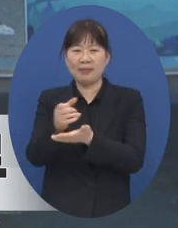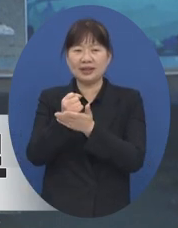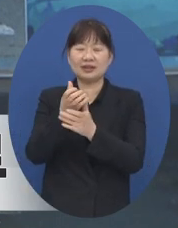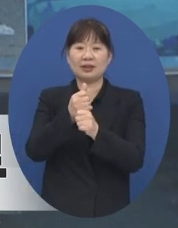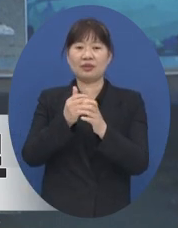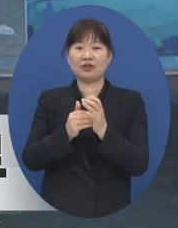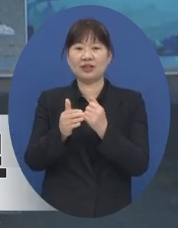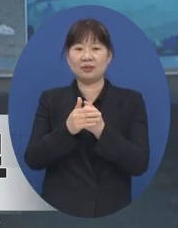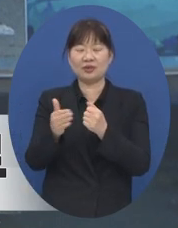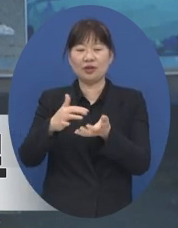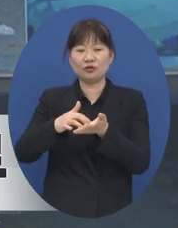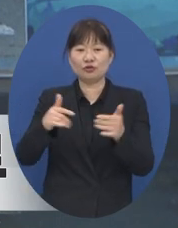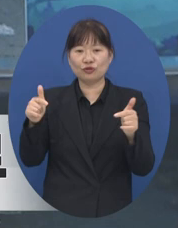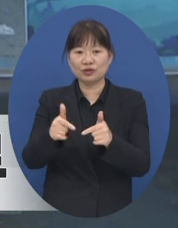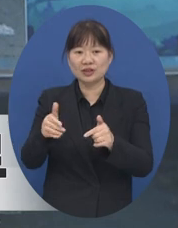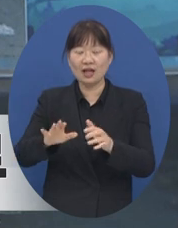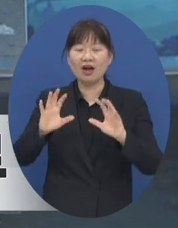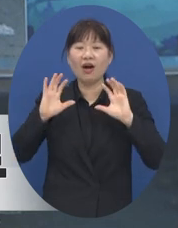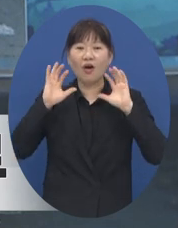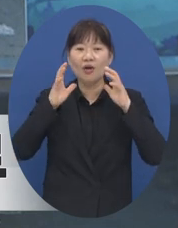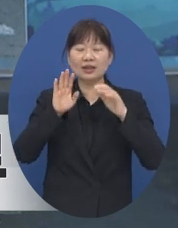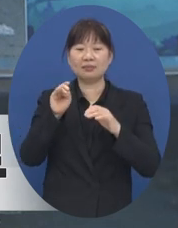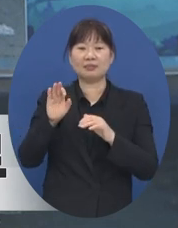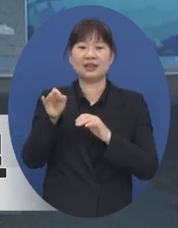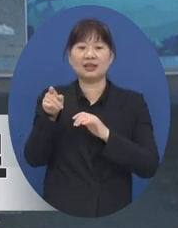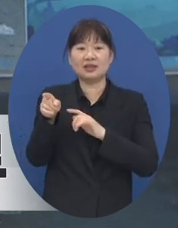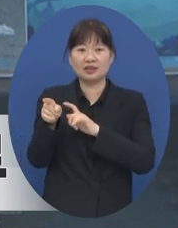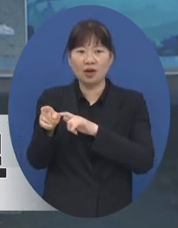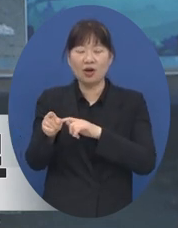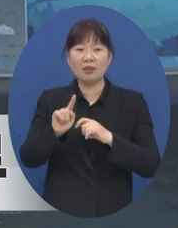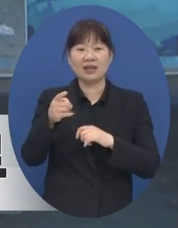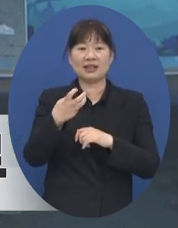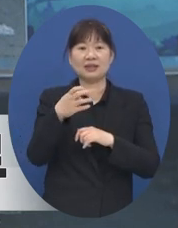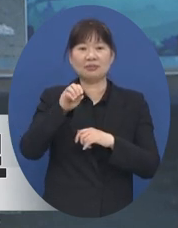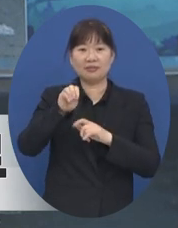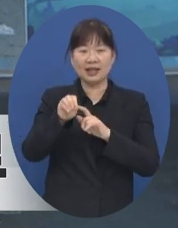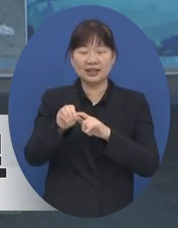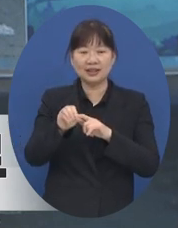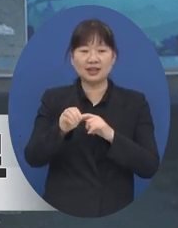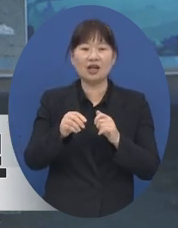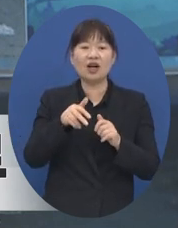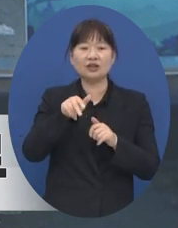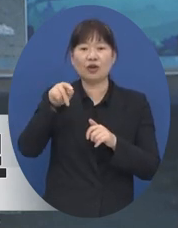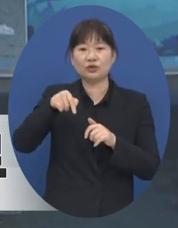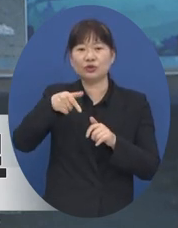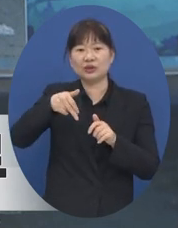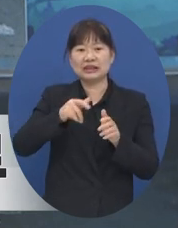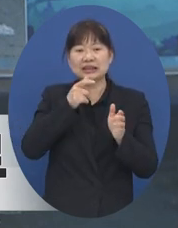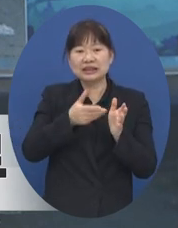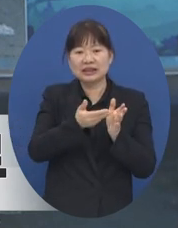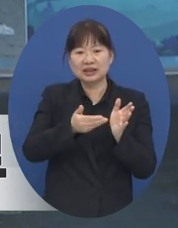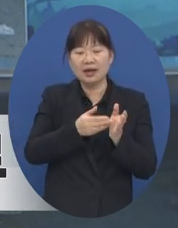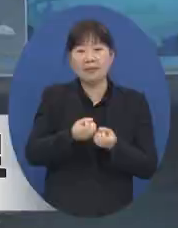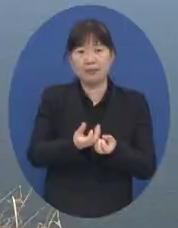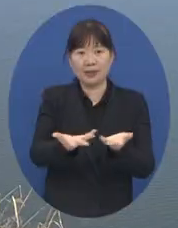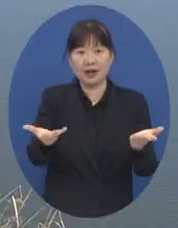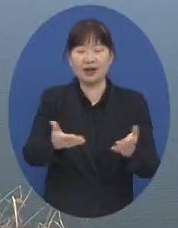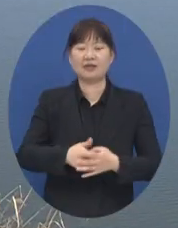실정인데요. 경기도가 어린 빙어 140만 마리를 도내 저수지에 방류합니다. 최창순 기자가 현장 취재했습니다.